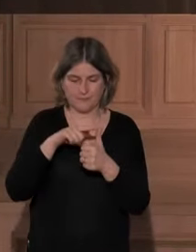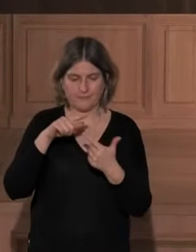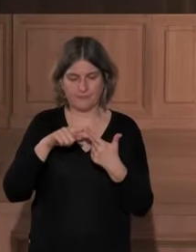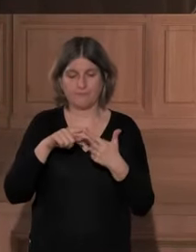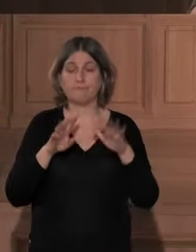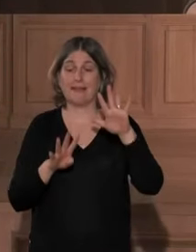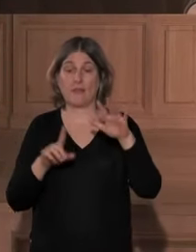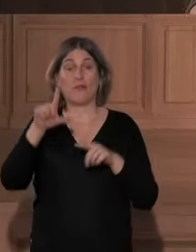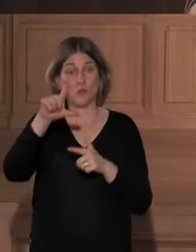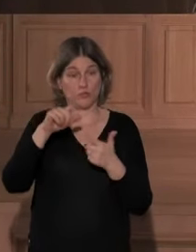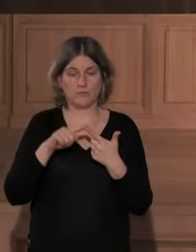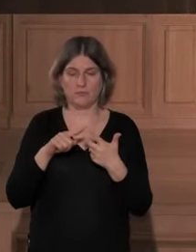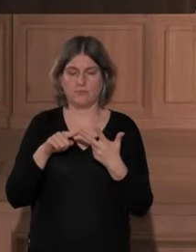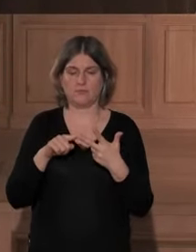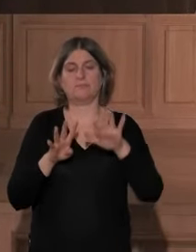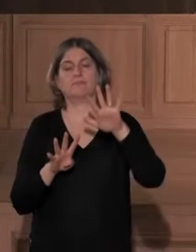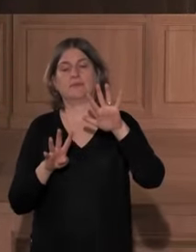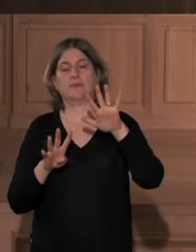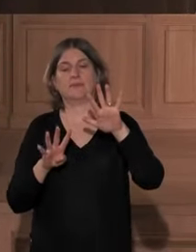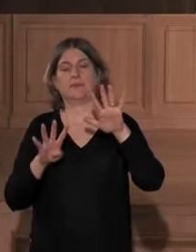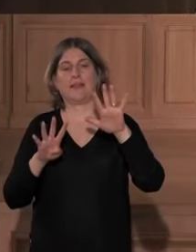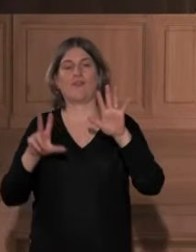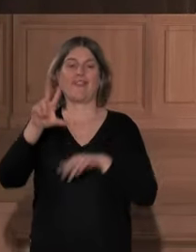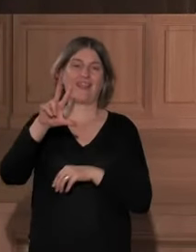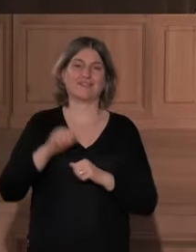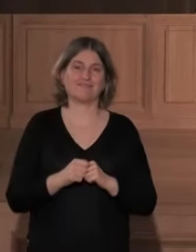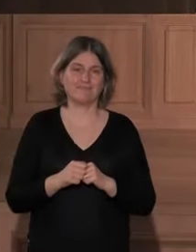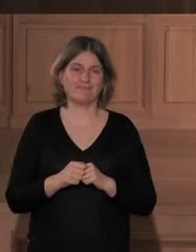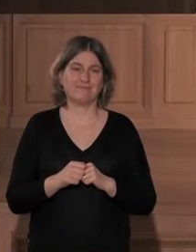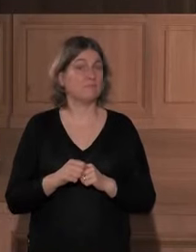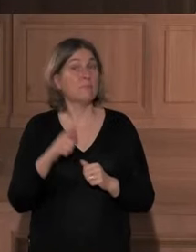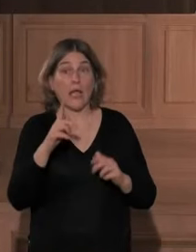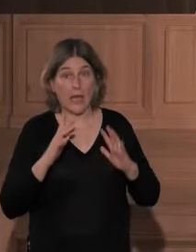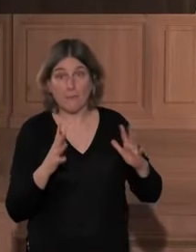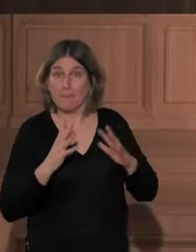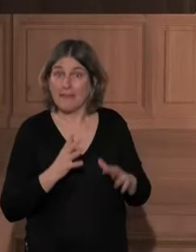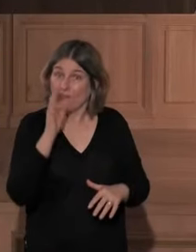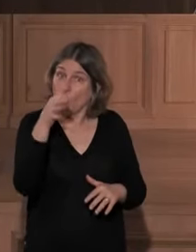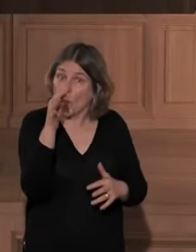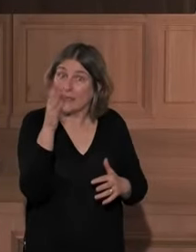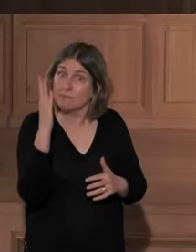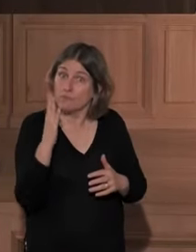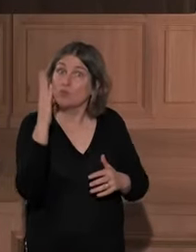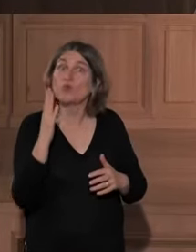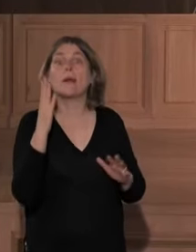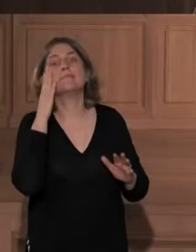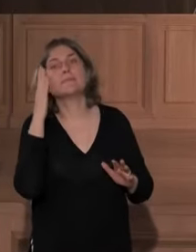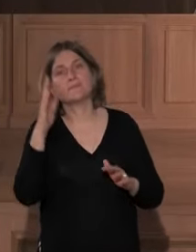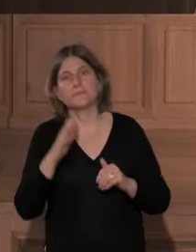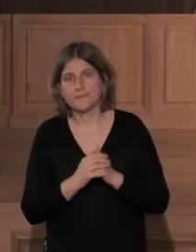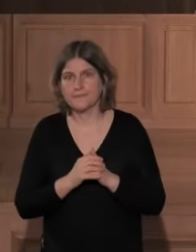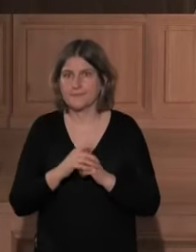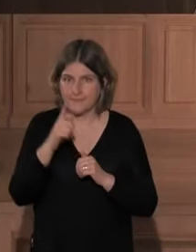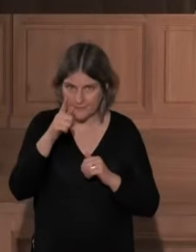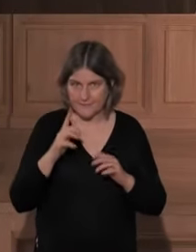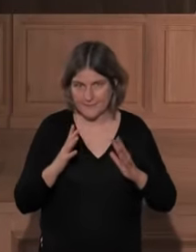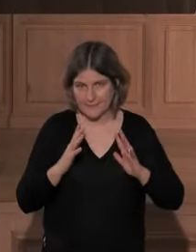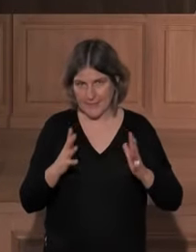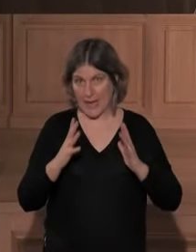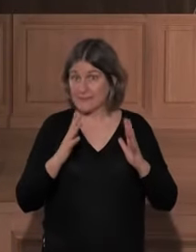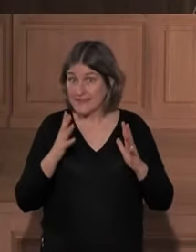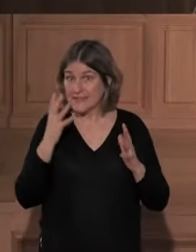95, 92 et 93. D'accord. Mais des bénévoles, oui. Alors, des bénévoles, si je peux me permettre, si quelqu'un veut